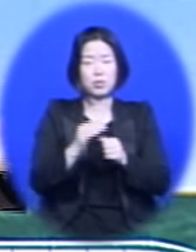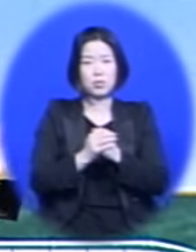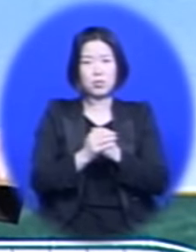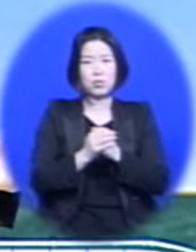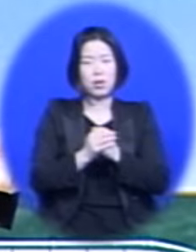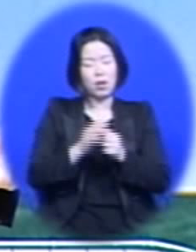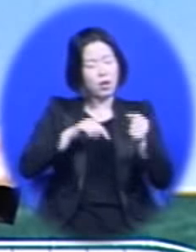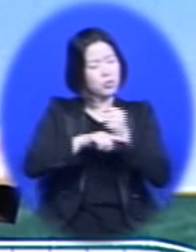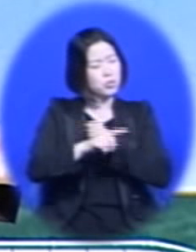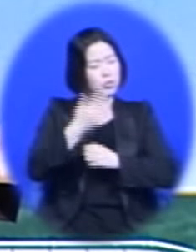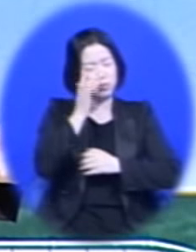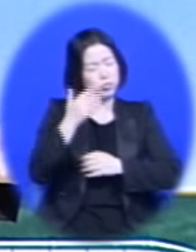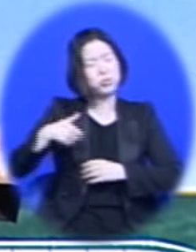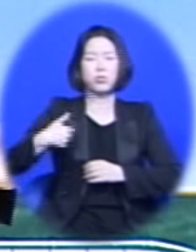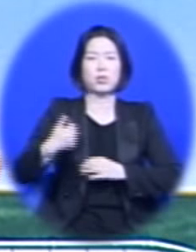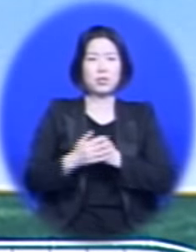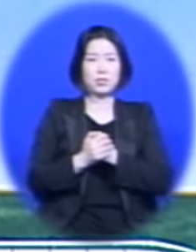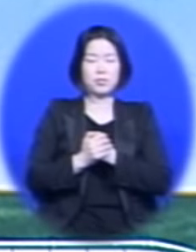이유를 알 수가 없었습니다.